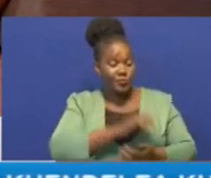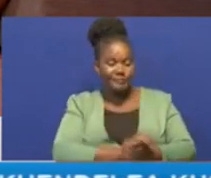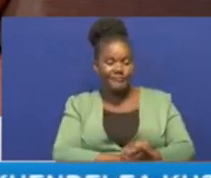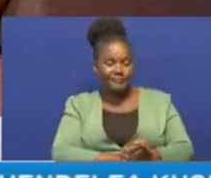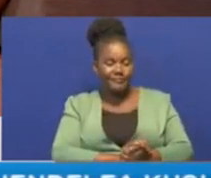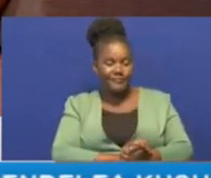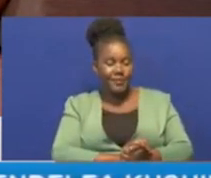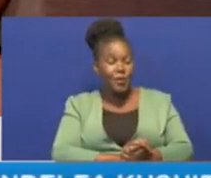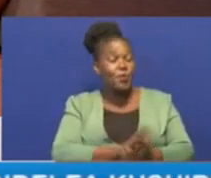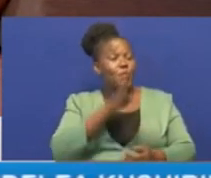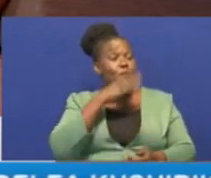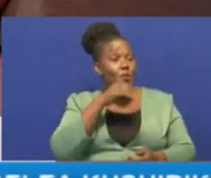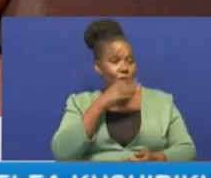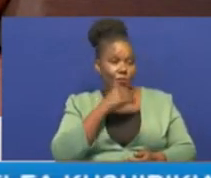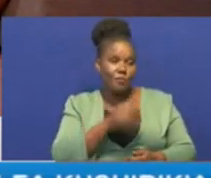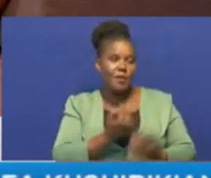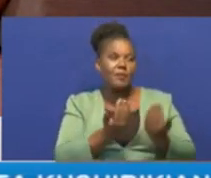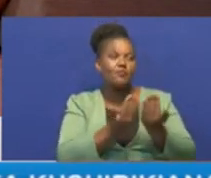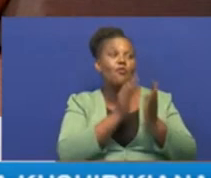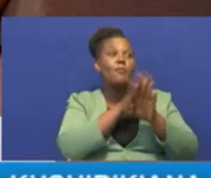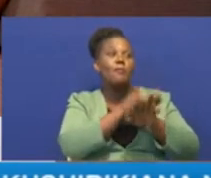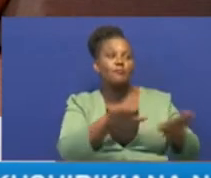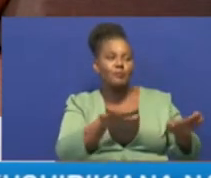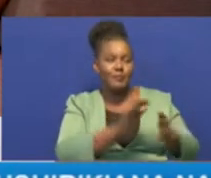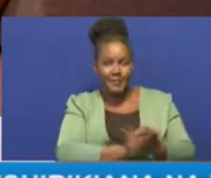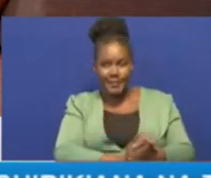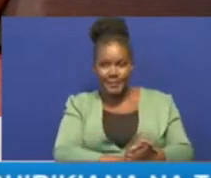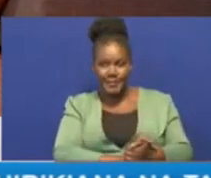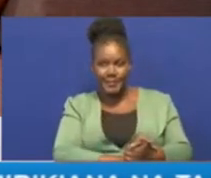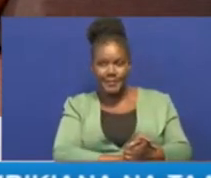waje taratibu sababu tunapendwa kweli kweli